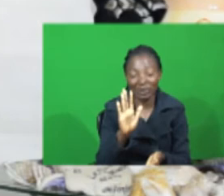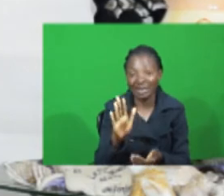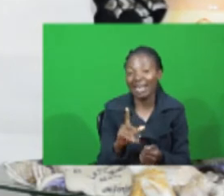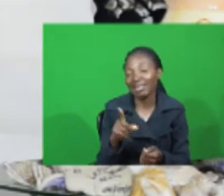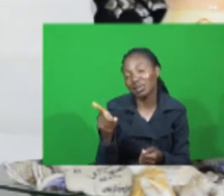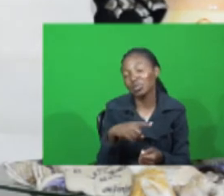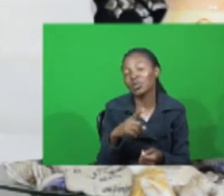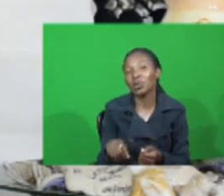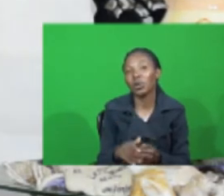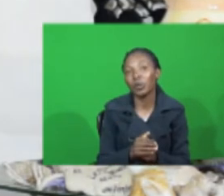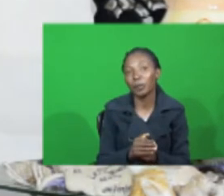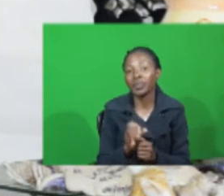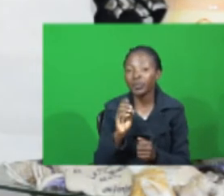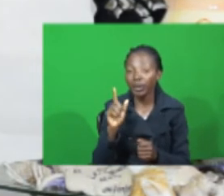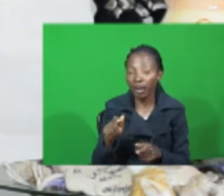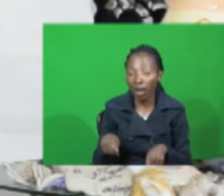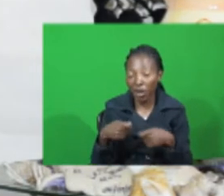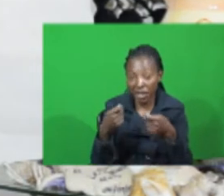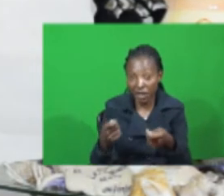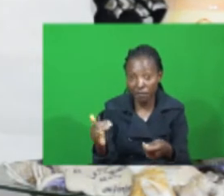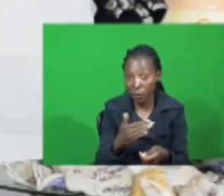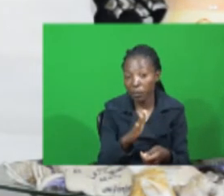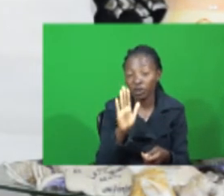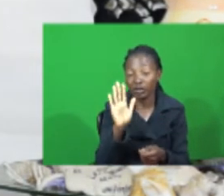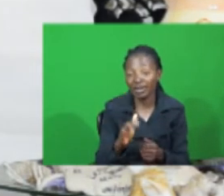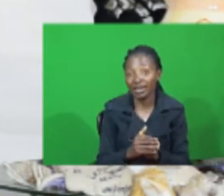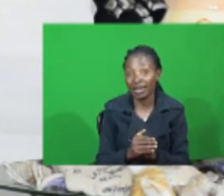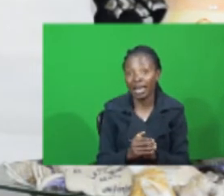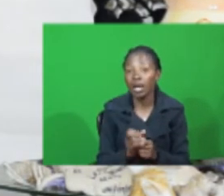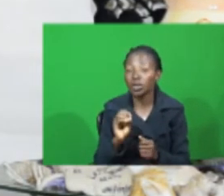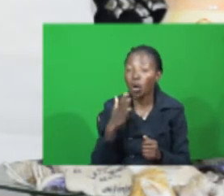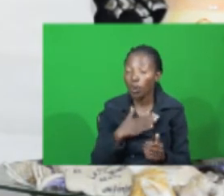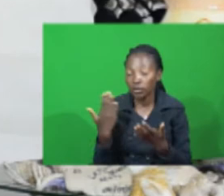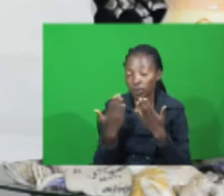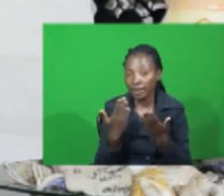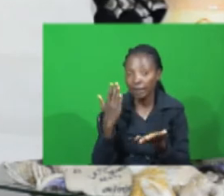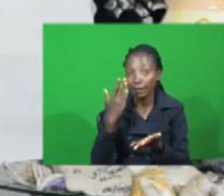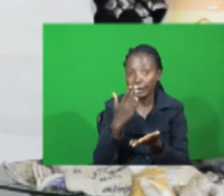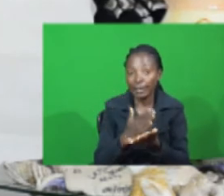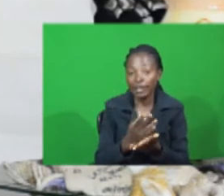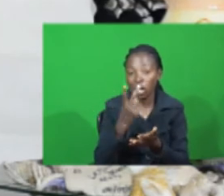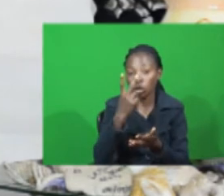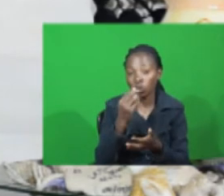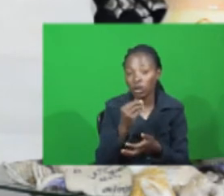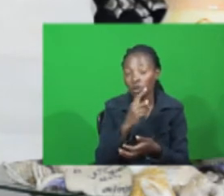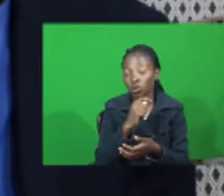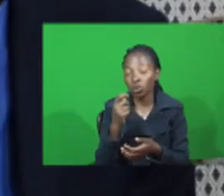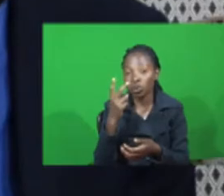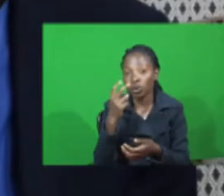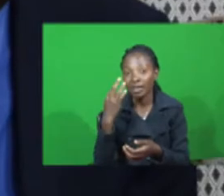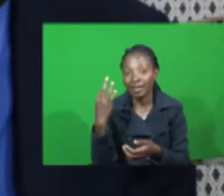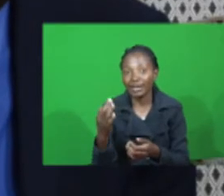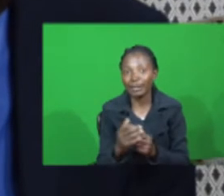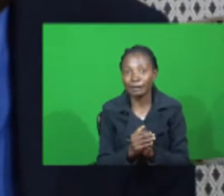kunaka saka hanzi akabva asiya zvinhu izvozvo ndobva aenda ndoda kuti muchiverenga kubva pavhesi ya20 kusvika